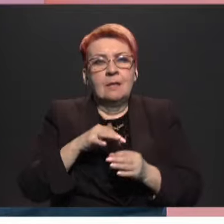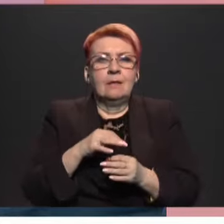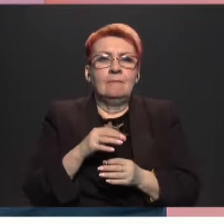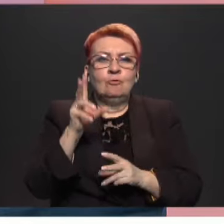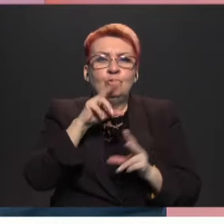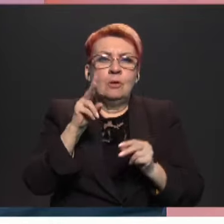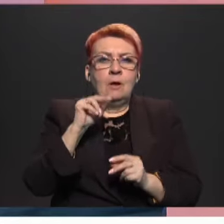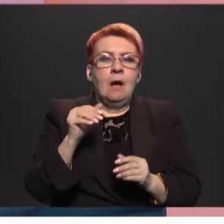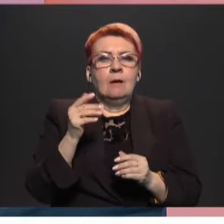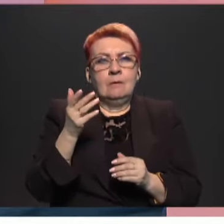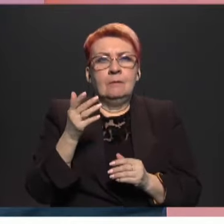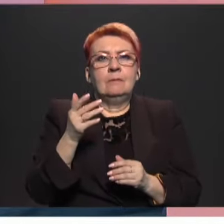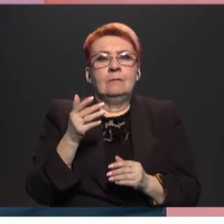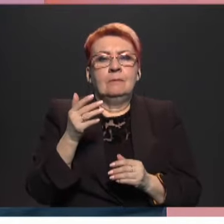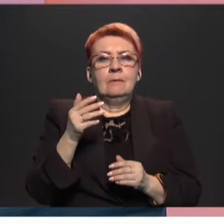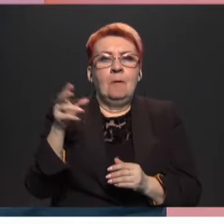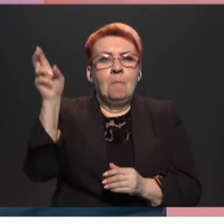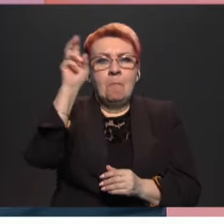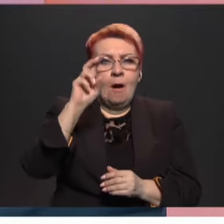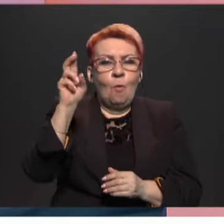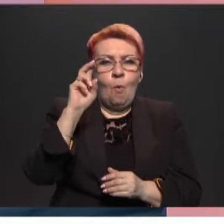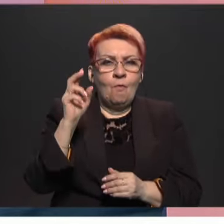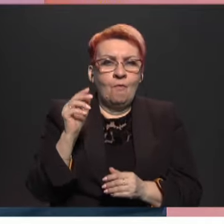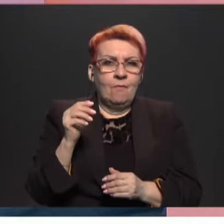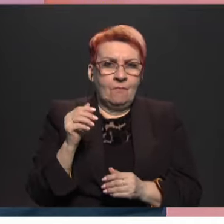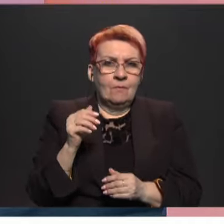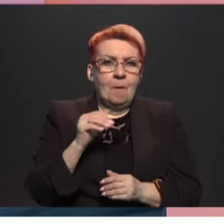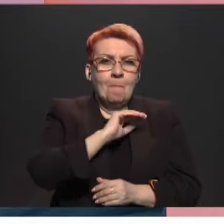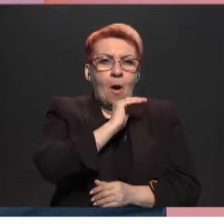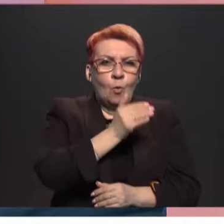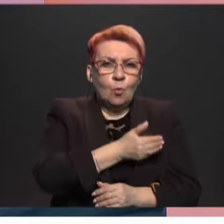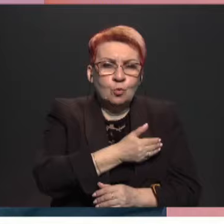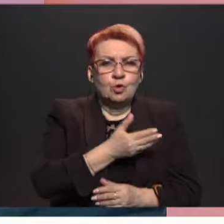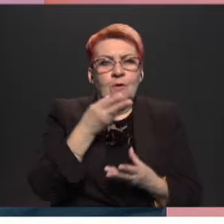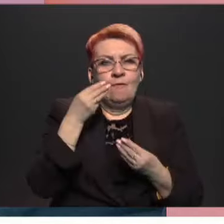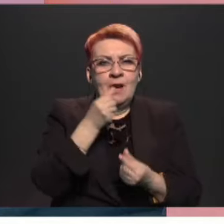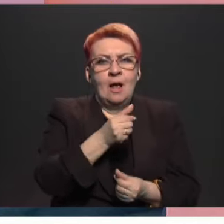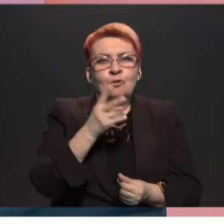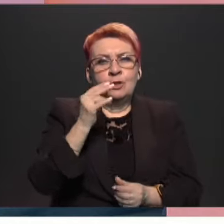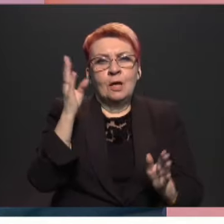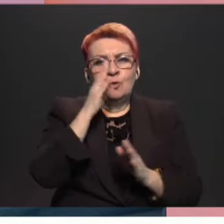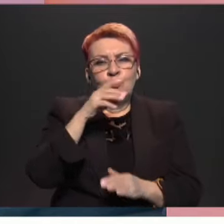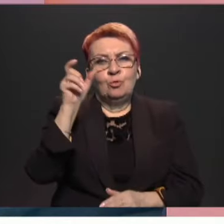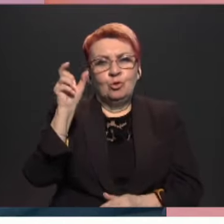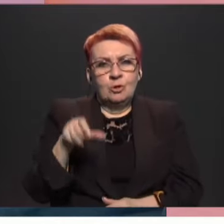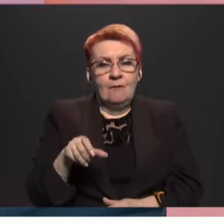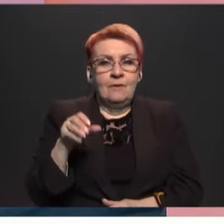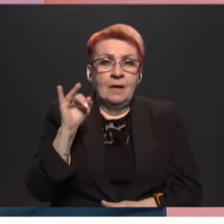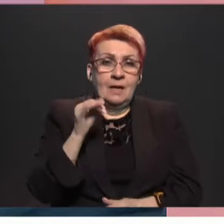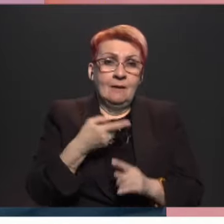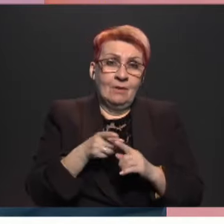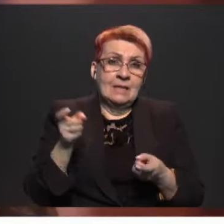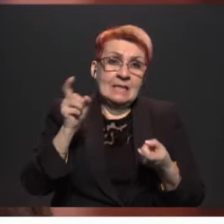могучих небесных богов как-то влияет на состояние и судьбу человека. И в этой связи, соответственно, вот